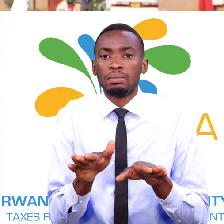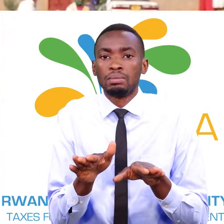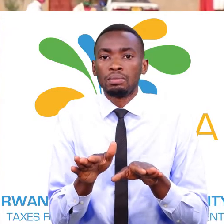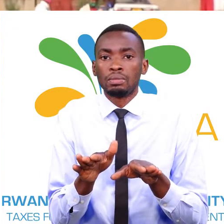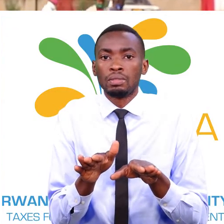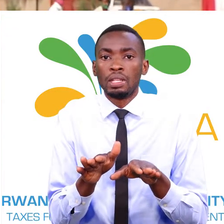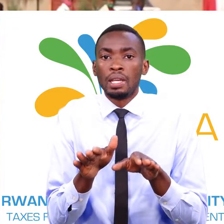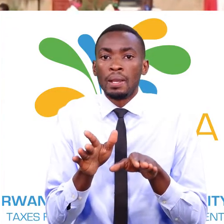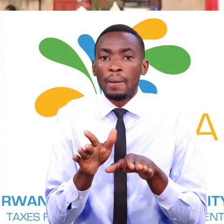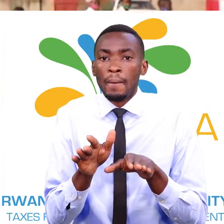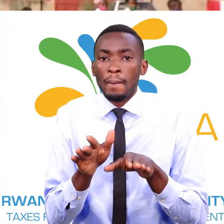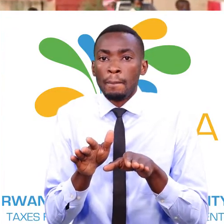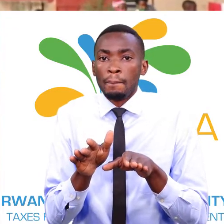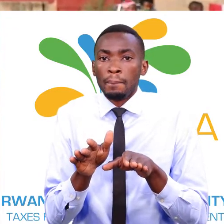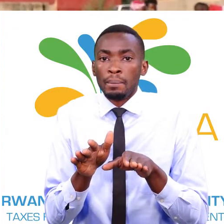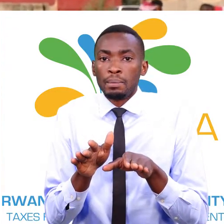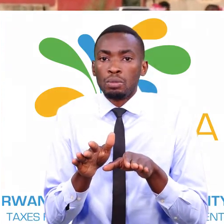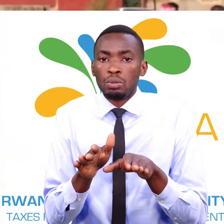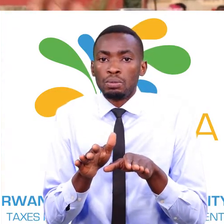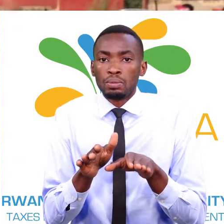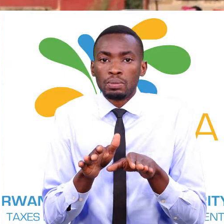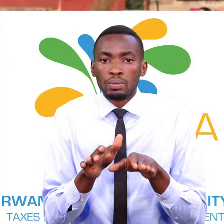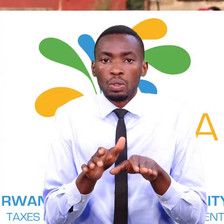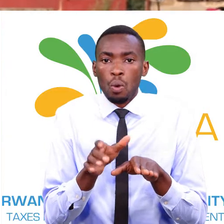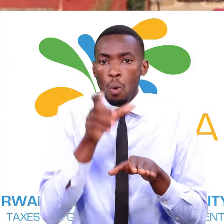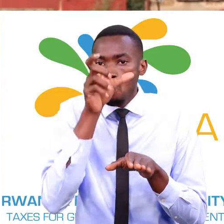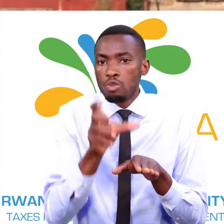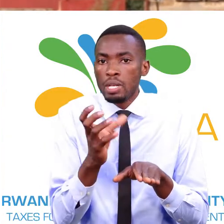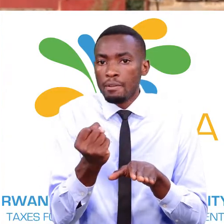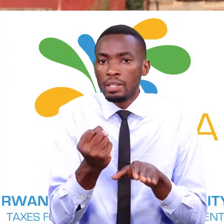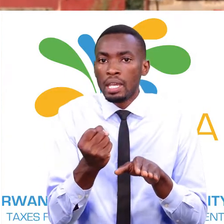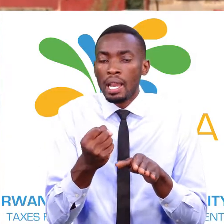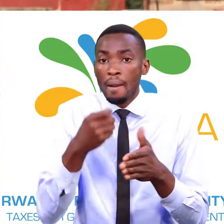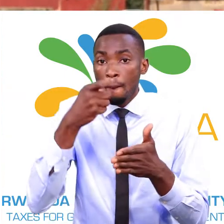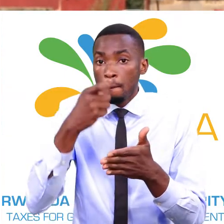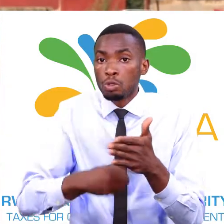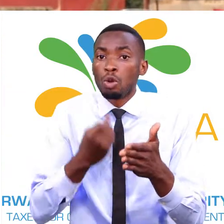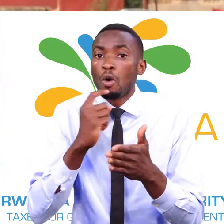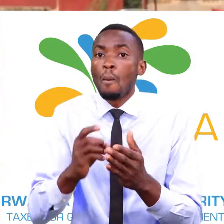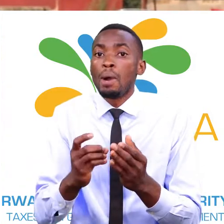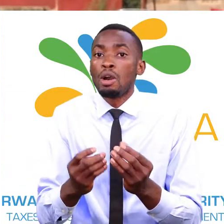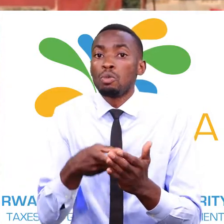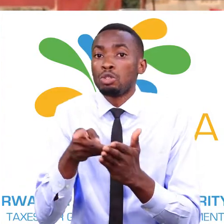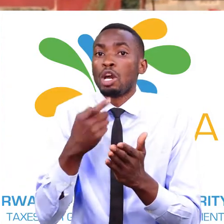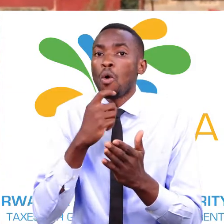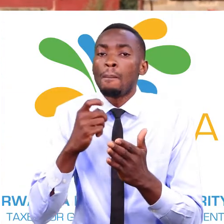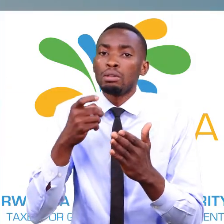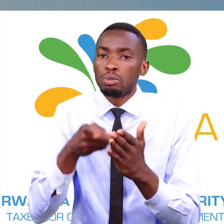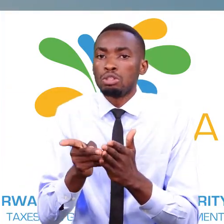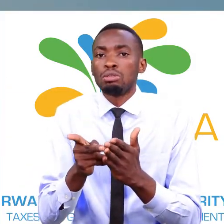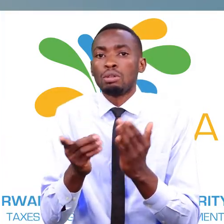ni ukuvuga ngo itariki ubundi umuntu niba arimo amafaranga y'imisoro itariki yagombye kugera yamaze